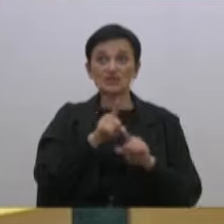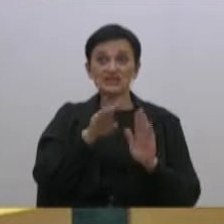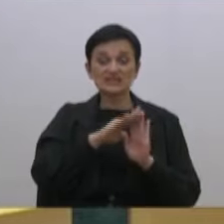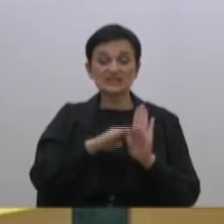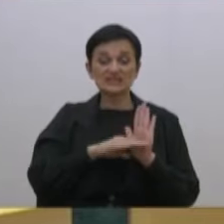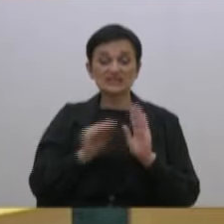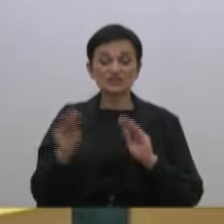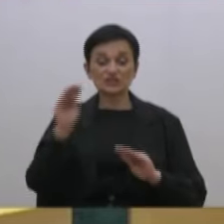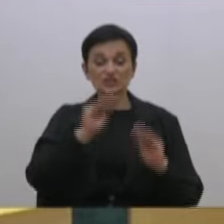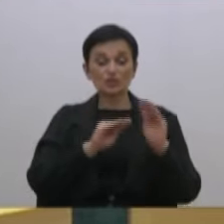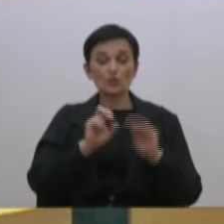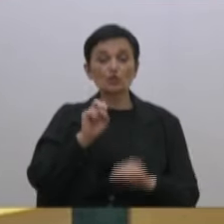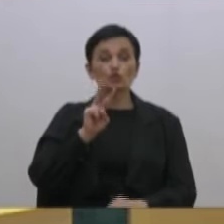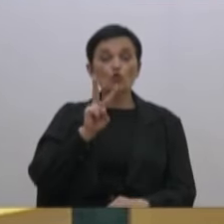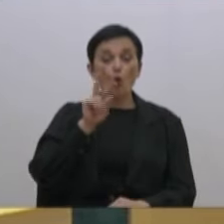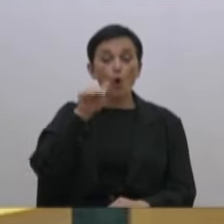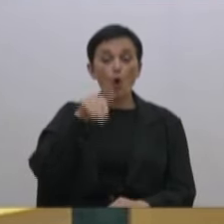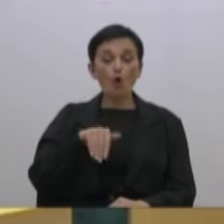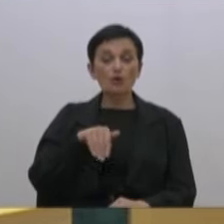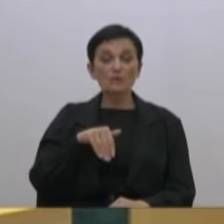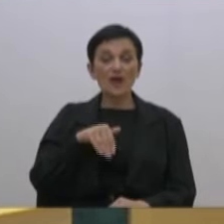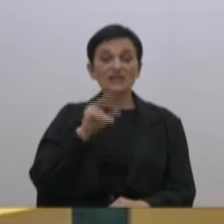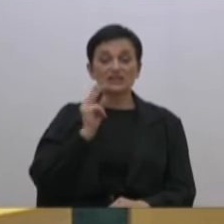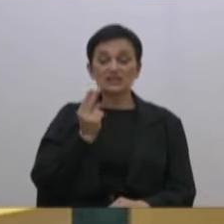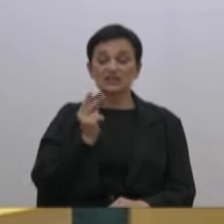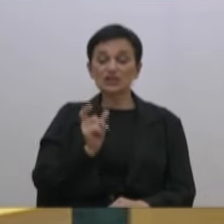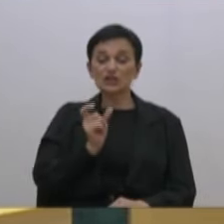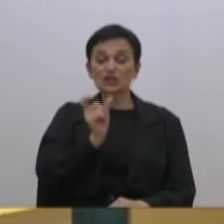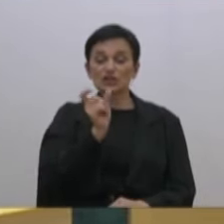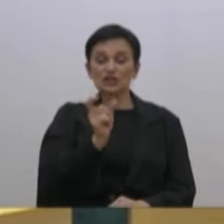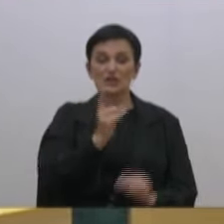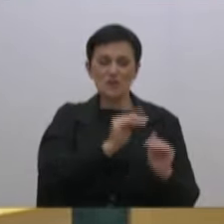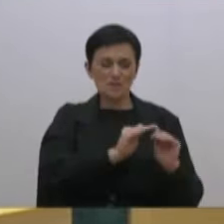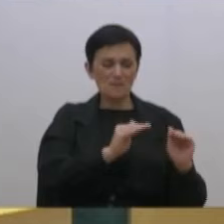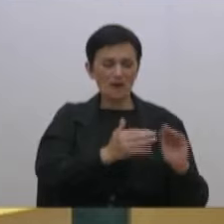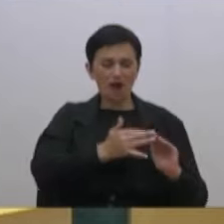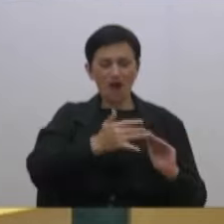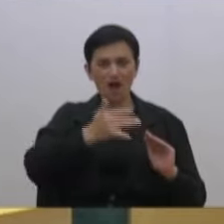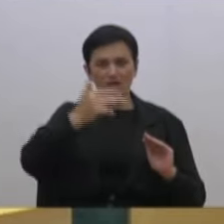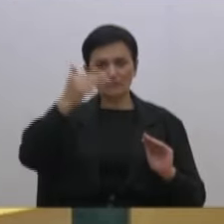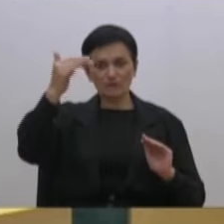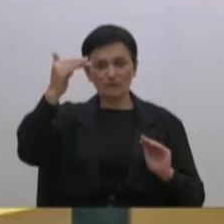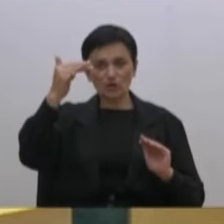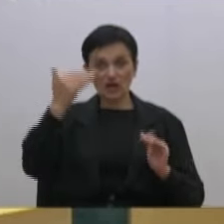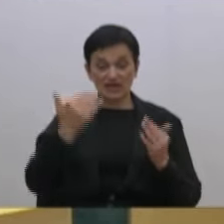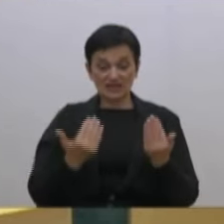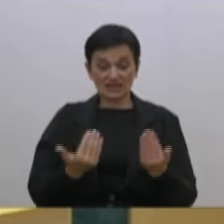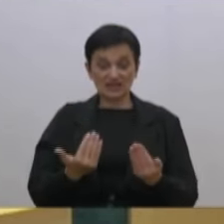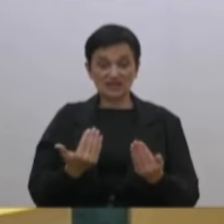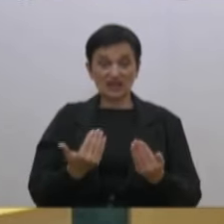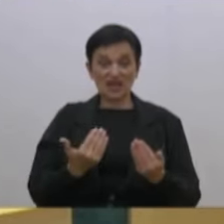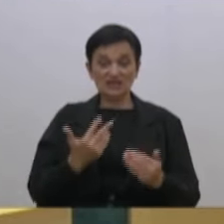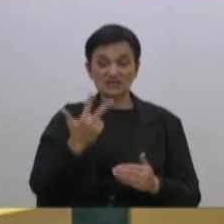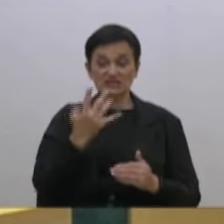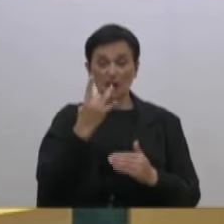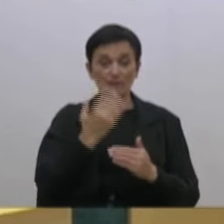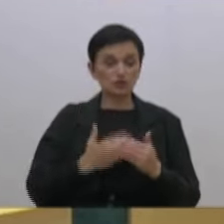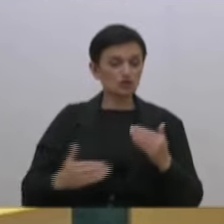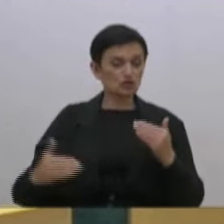რომ 12000-მდე იყო რიცხვი ფეხბურთელებისა ჩამოსული იქ ბავშვებიდან დაწყებული, დიდებით გაგრძელებული და დღეს სამჯერ